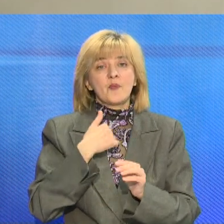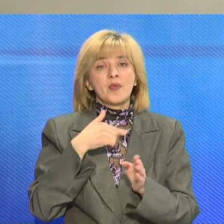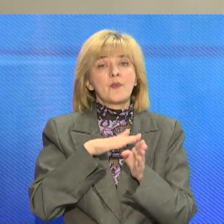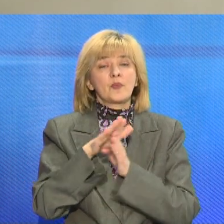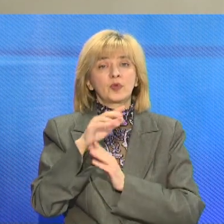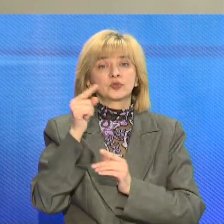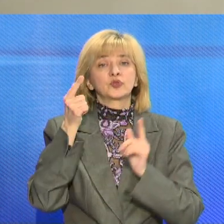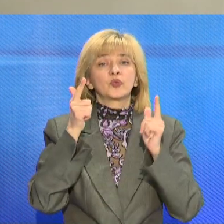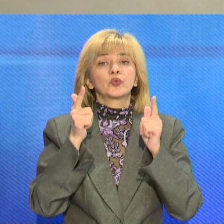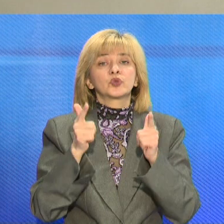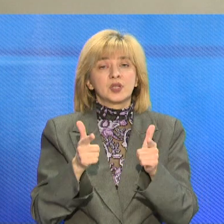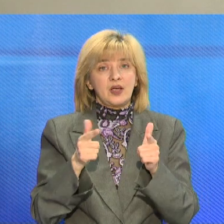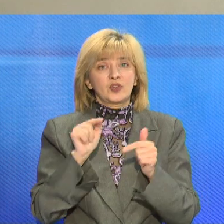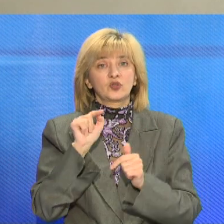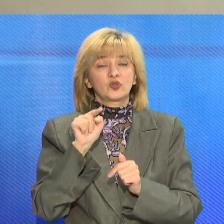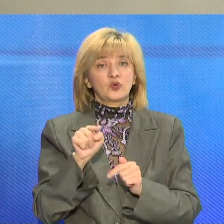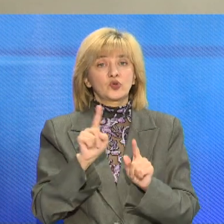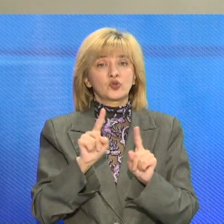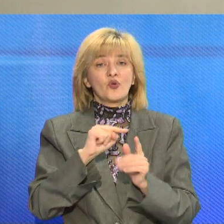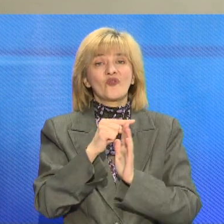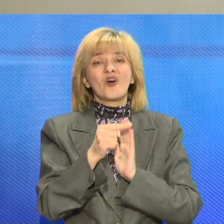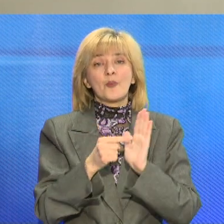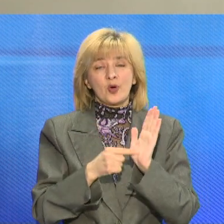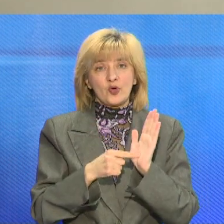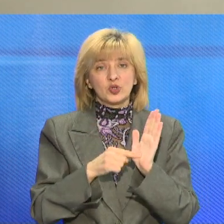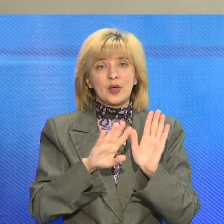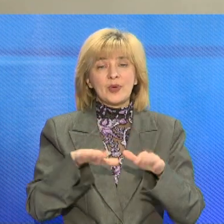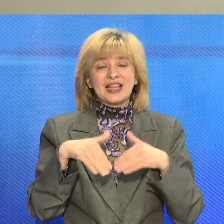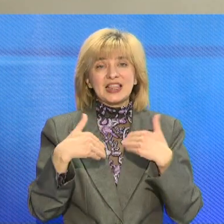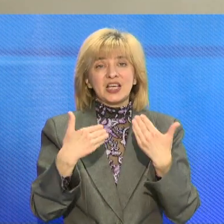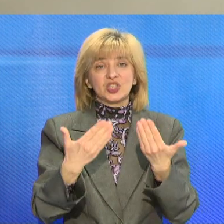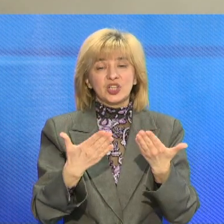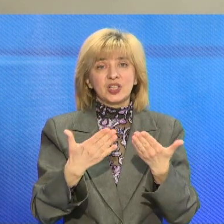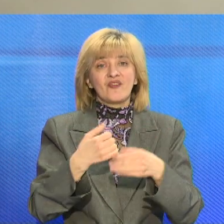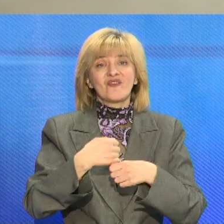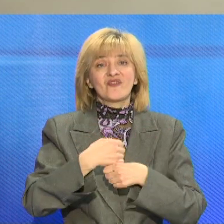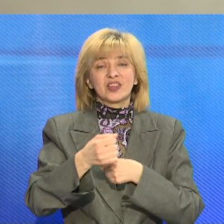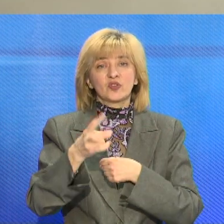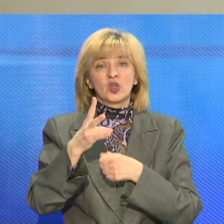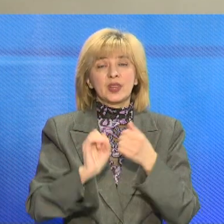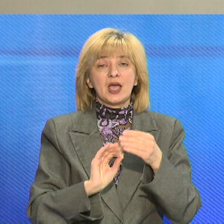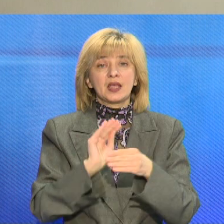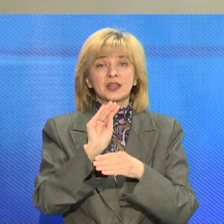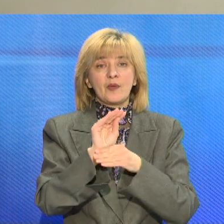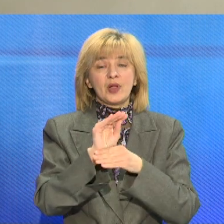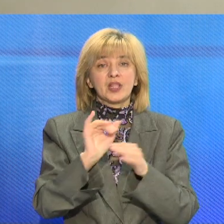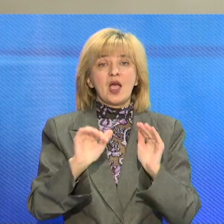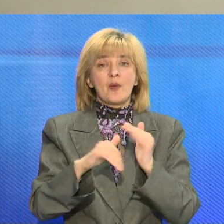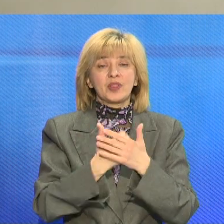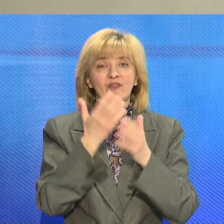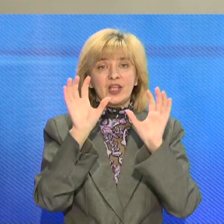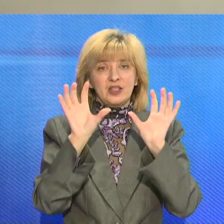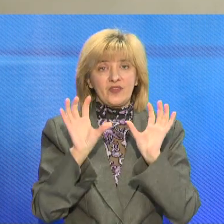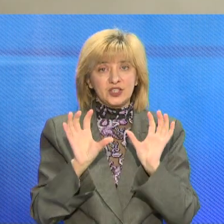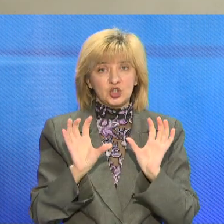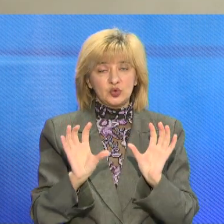те вопросы, которые и предложения, выдвинуты на дополнение и обновление в